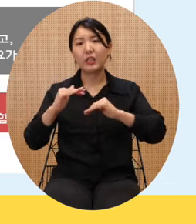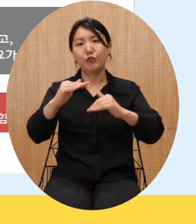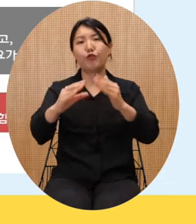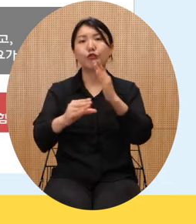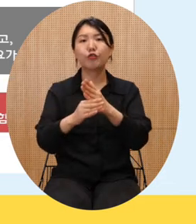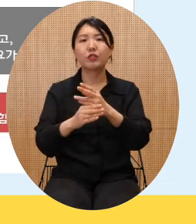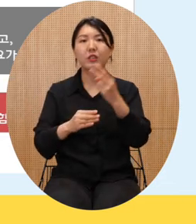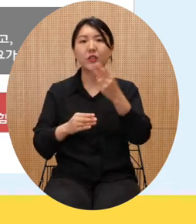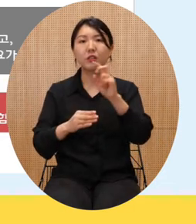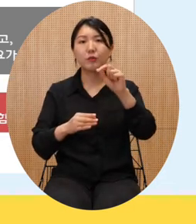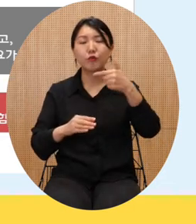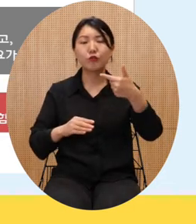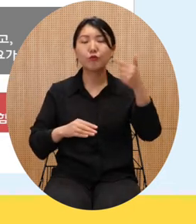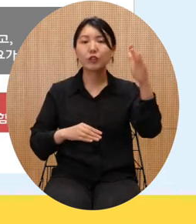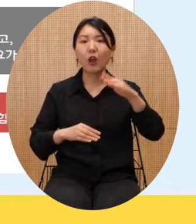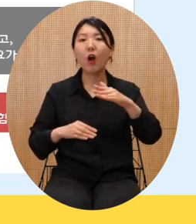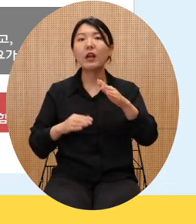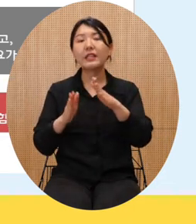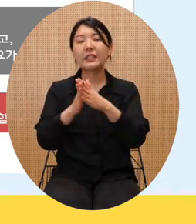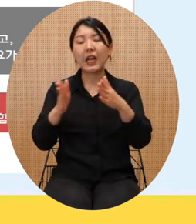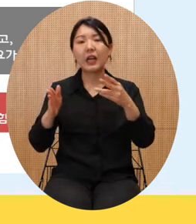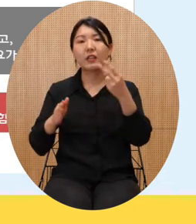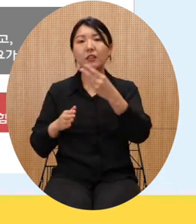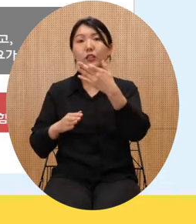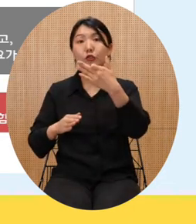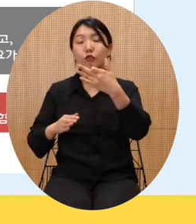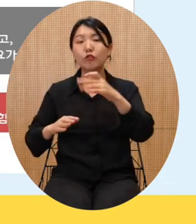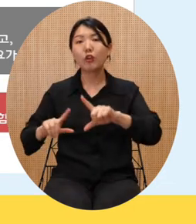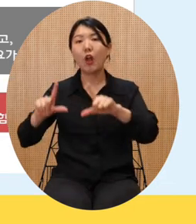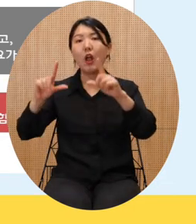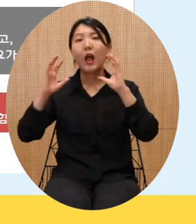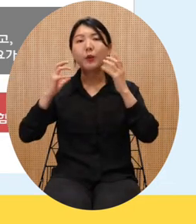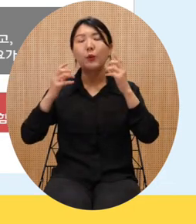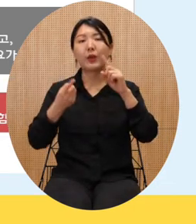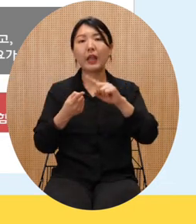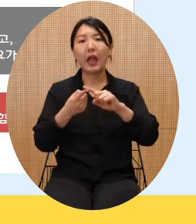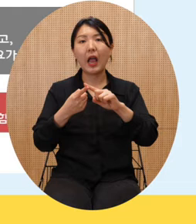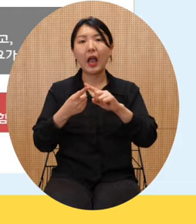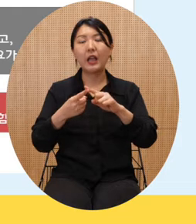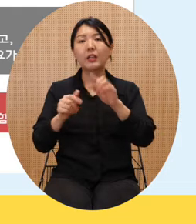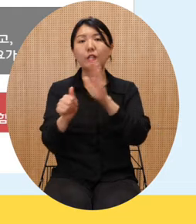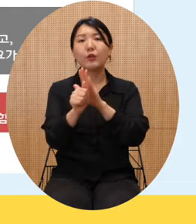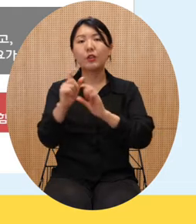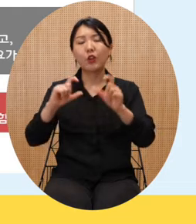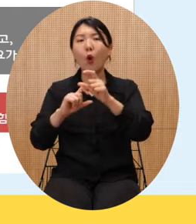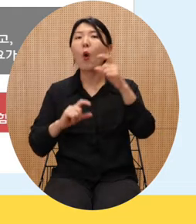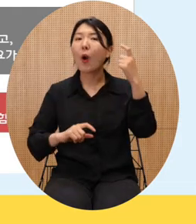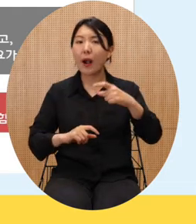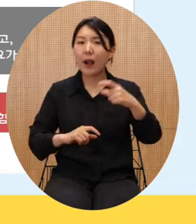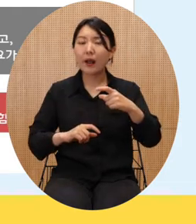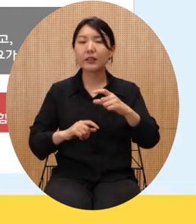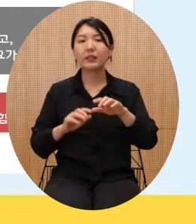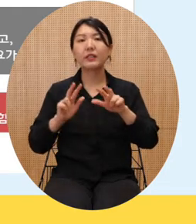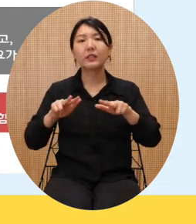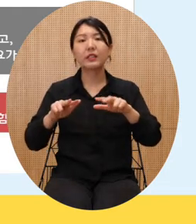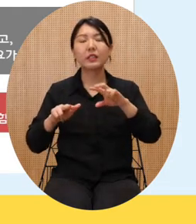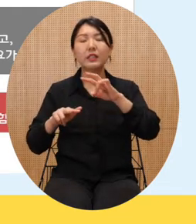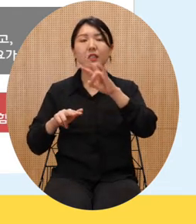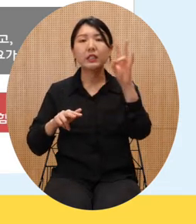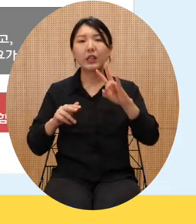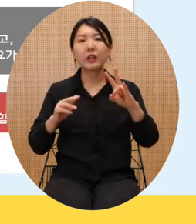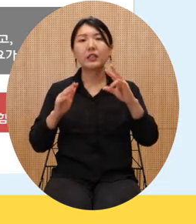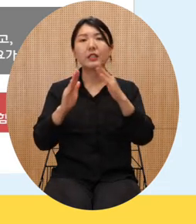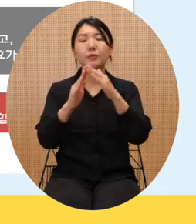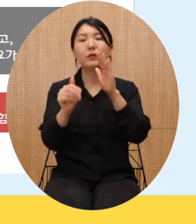진행되어 왔고요. 2016년부터 시작된 사업이 2019년에는 아동에 대한 지원을 강화하는 방식으로, 지금